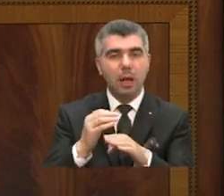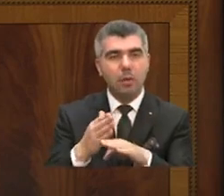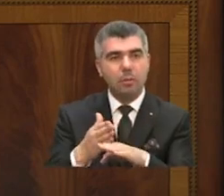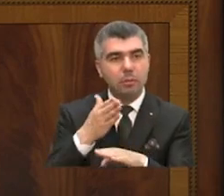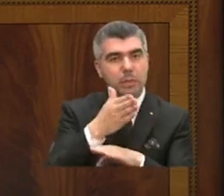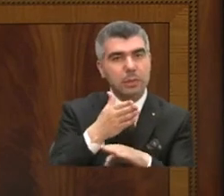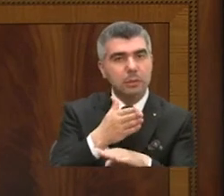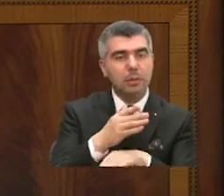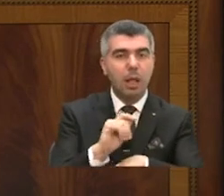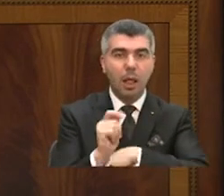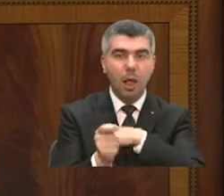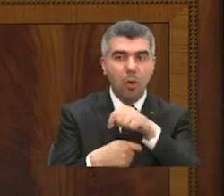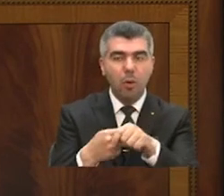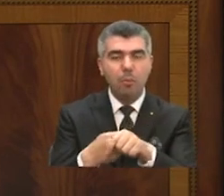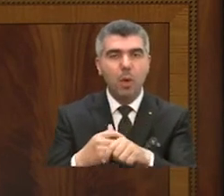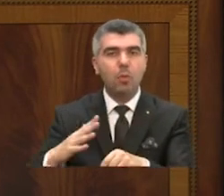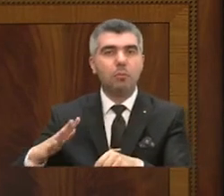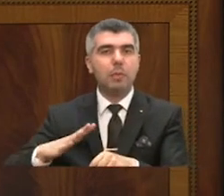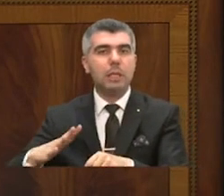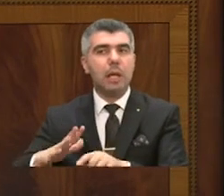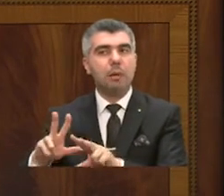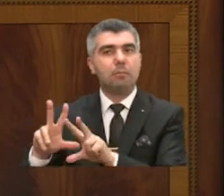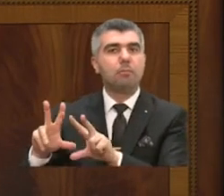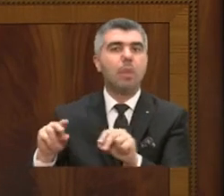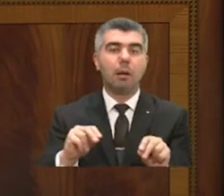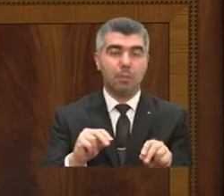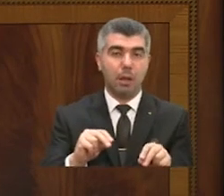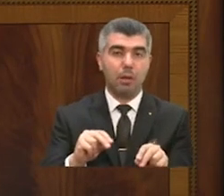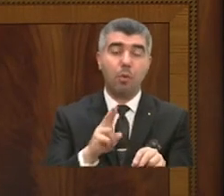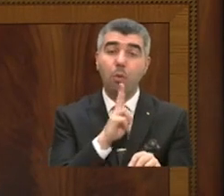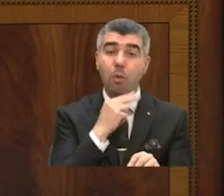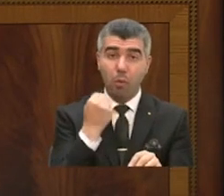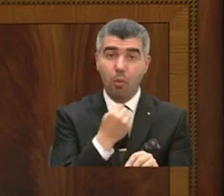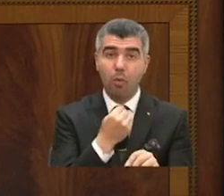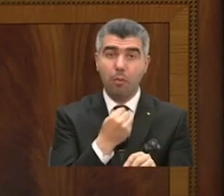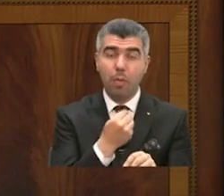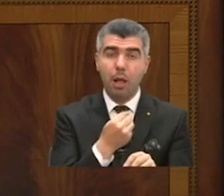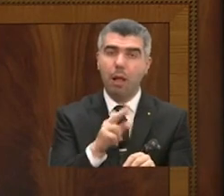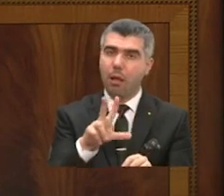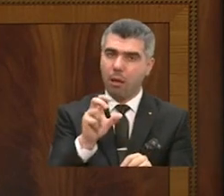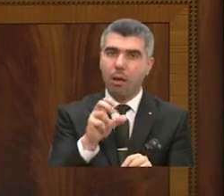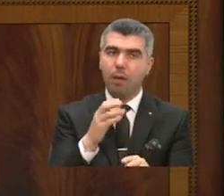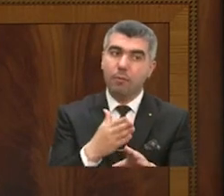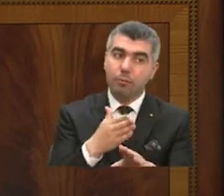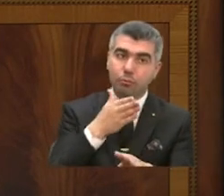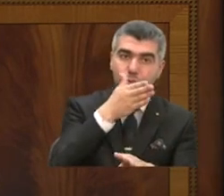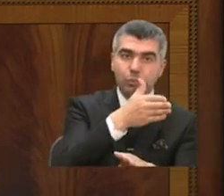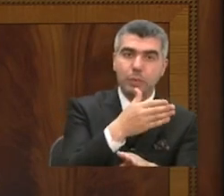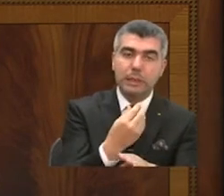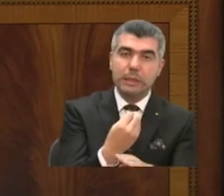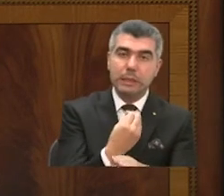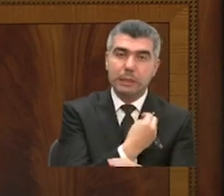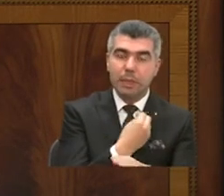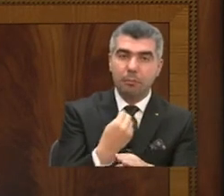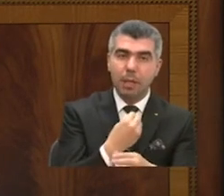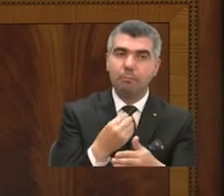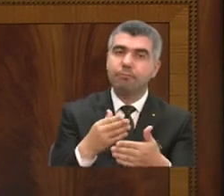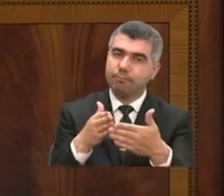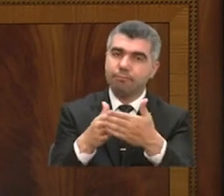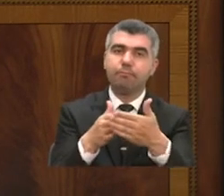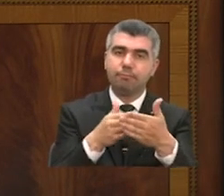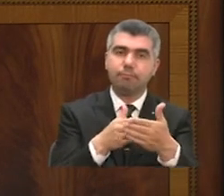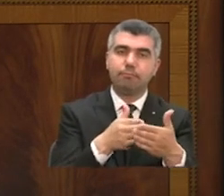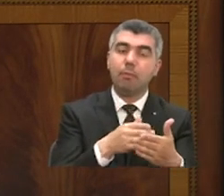في الولوج للخدمات. فالحكومة جد واعية اليوم بأن الولوج للتطبيب يظل تحديا حقيقيا